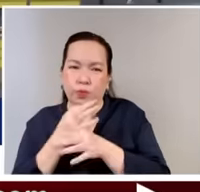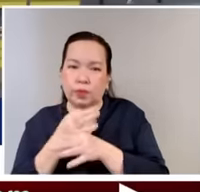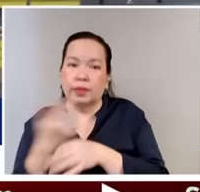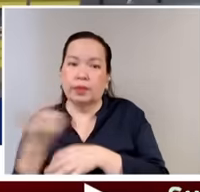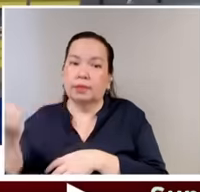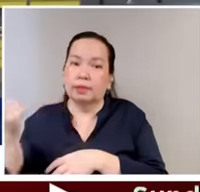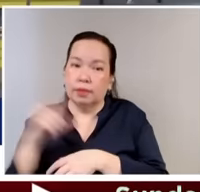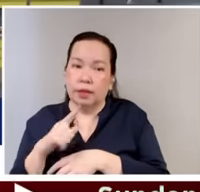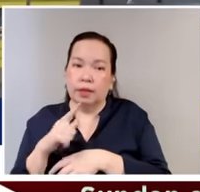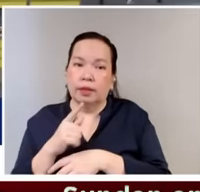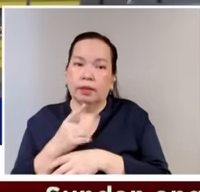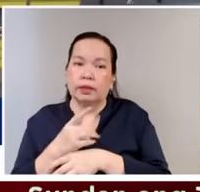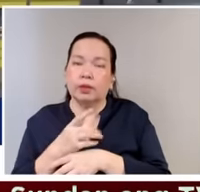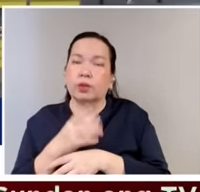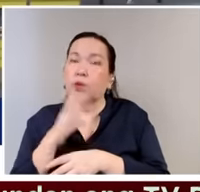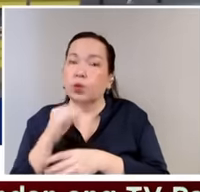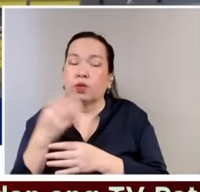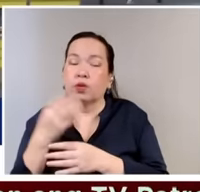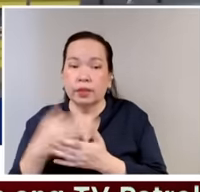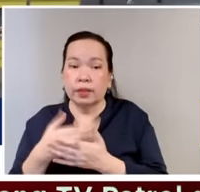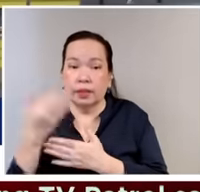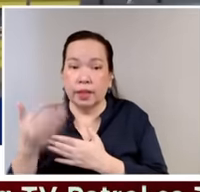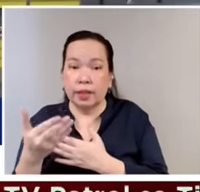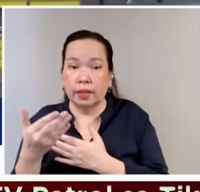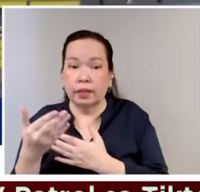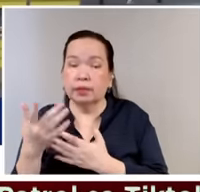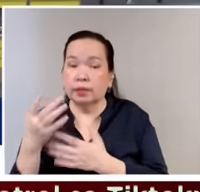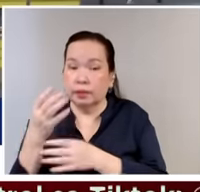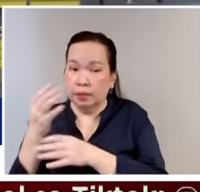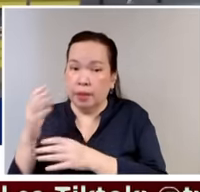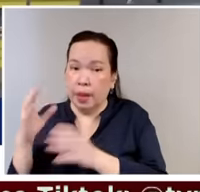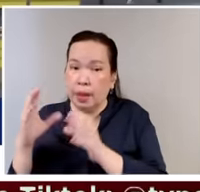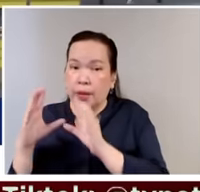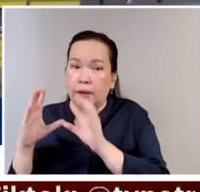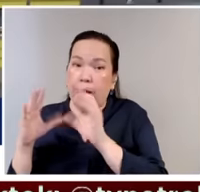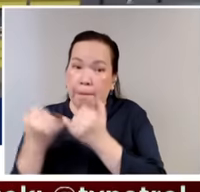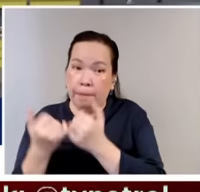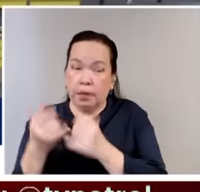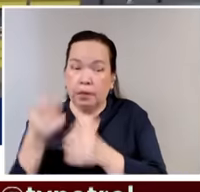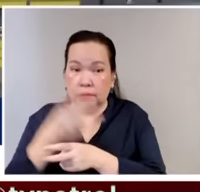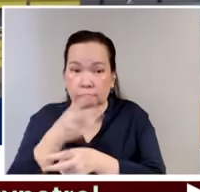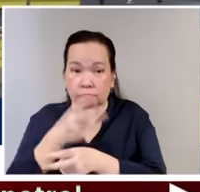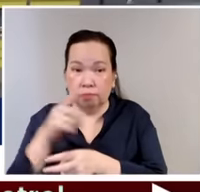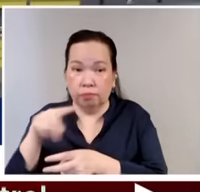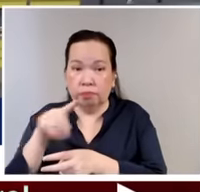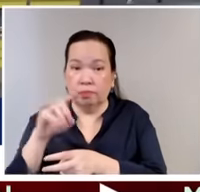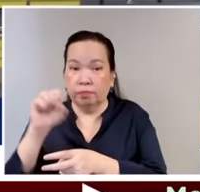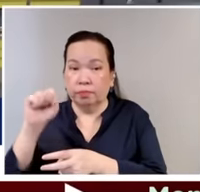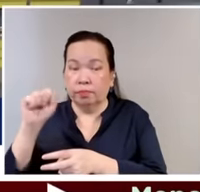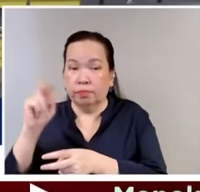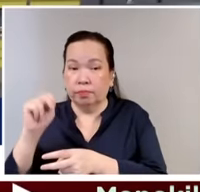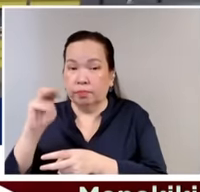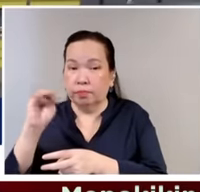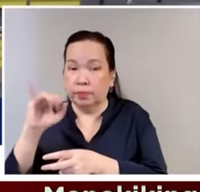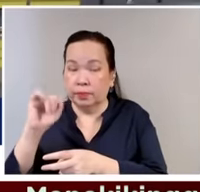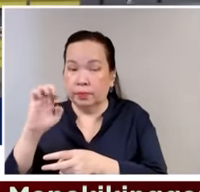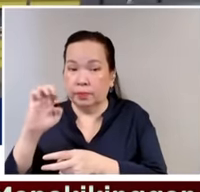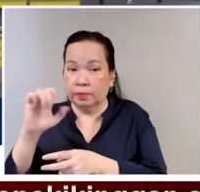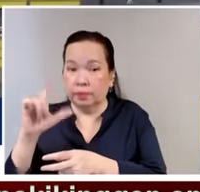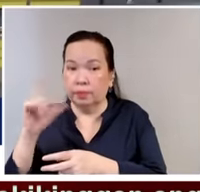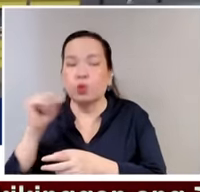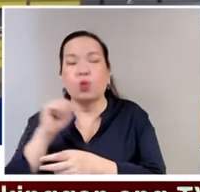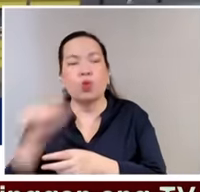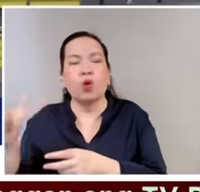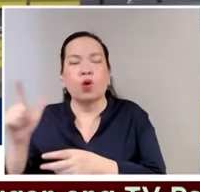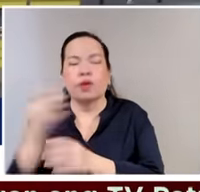operator ng NAIA na yung San Miguel Private Consortium ay maayos itong problema sa aircon sa lahat ng terminal sa NAIA.